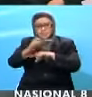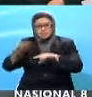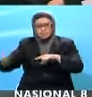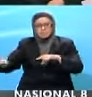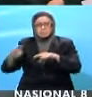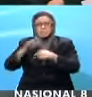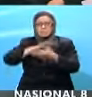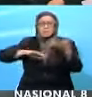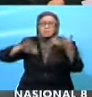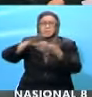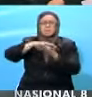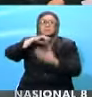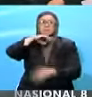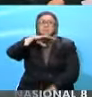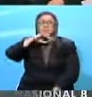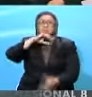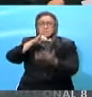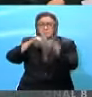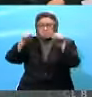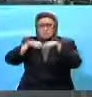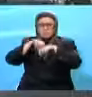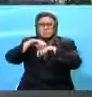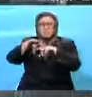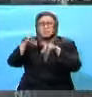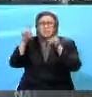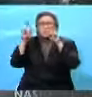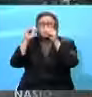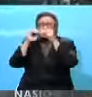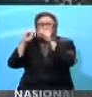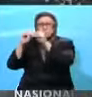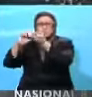yang semakin meruncing.